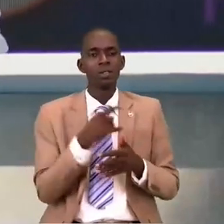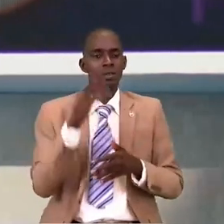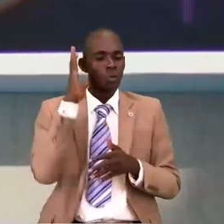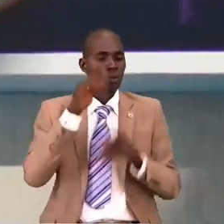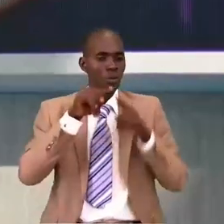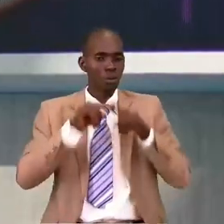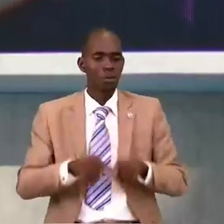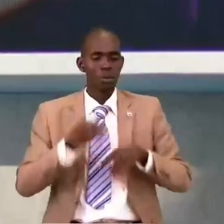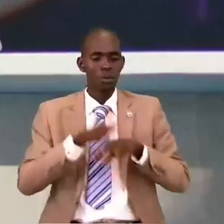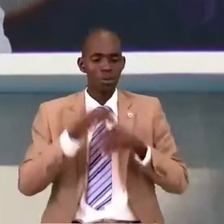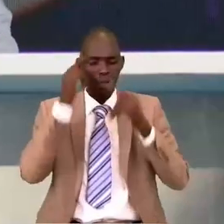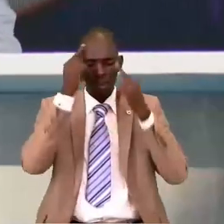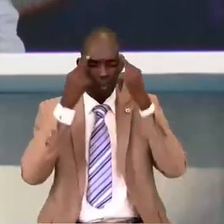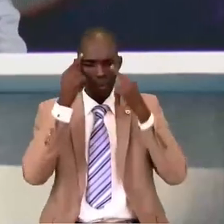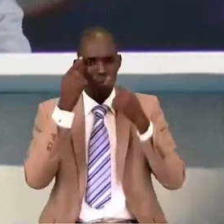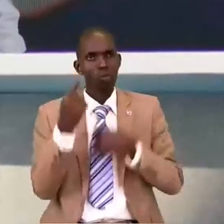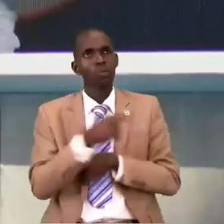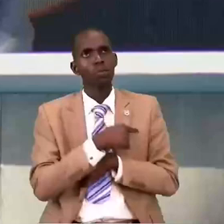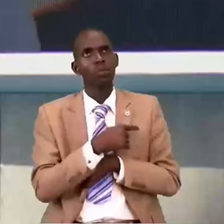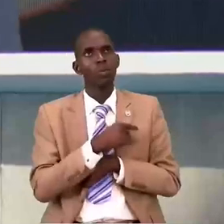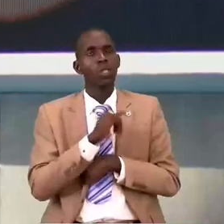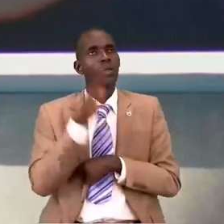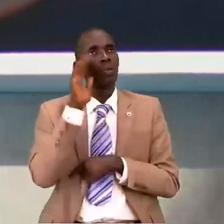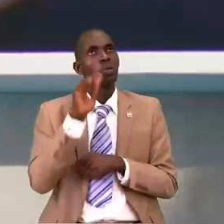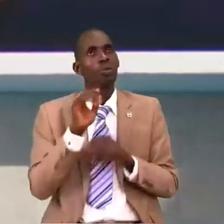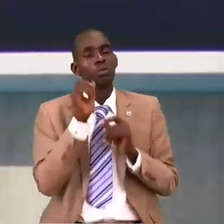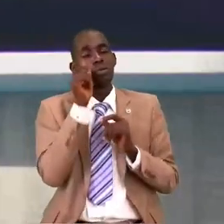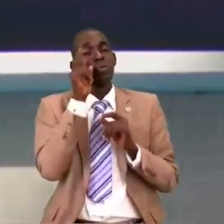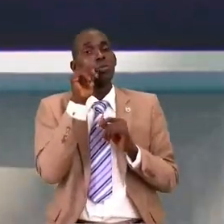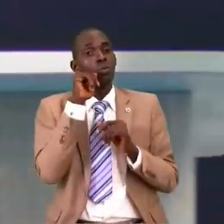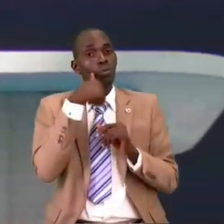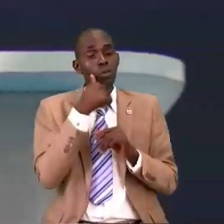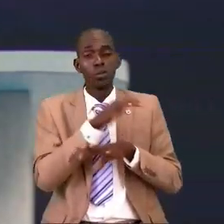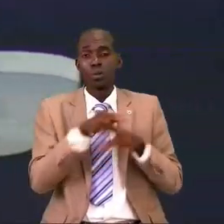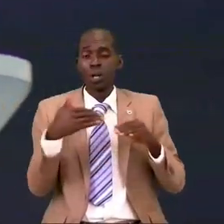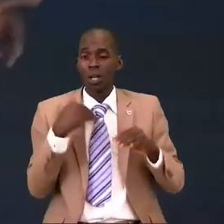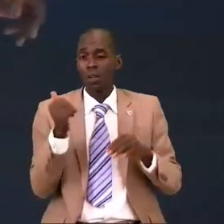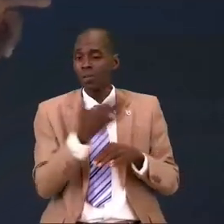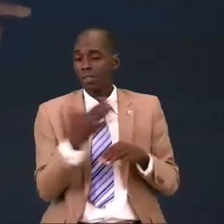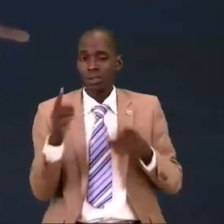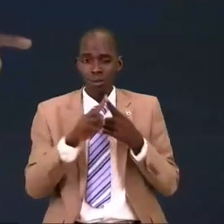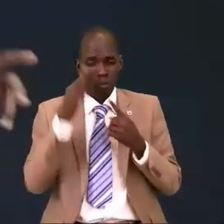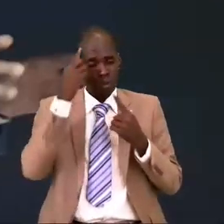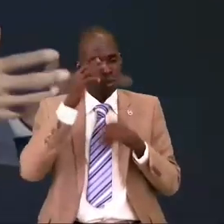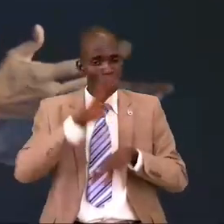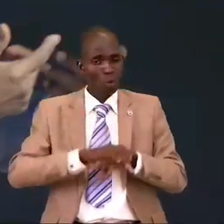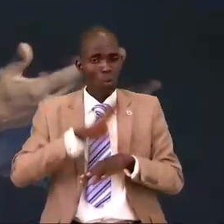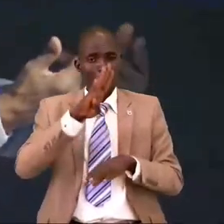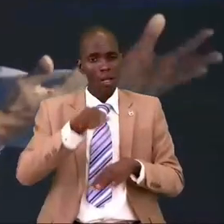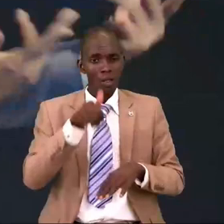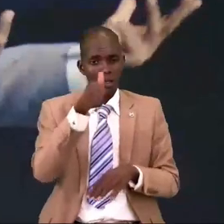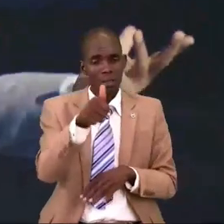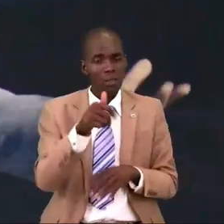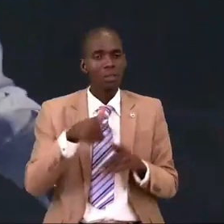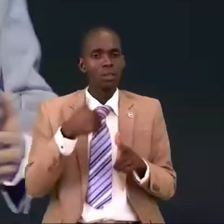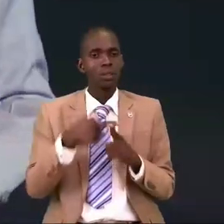pas de méditation toi-même, toutes ces choses vont revenir et elles vont, les